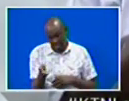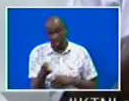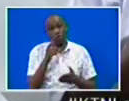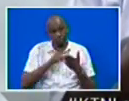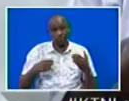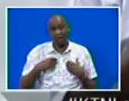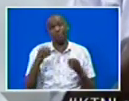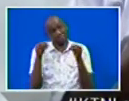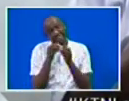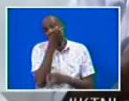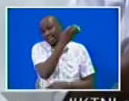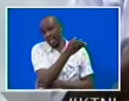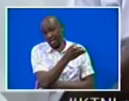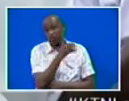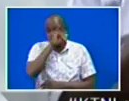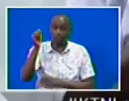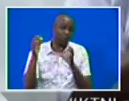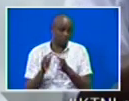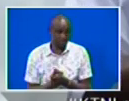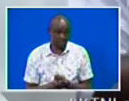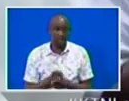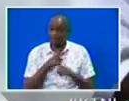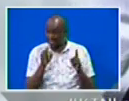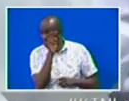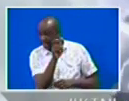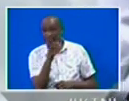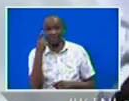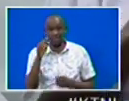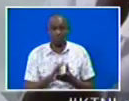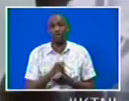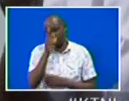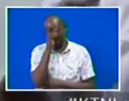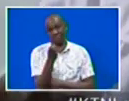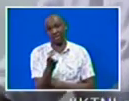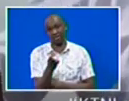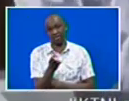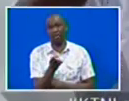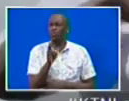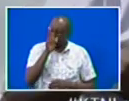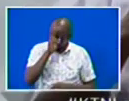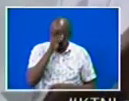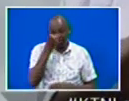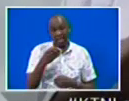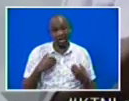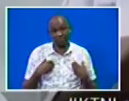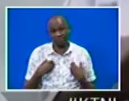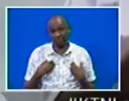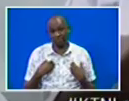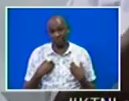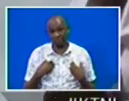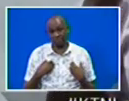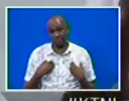inatakiwa kuwa mkutano wa Jubilee, lakini inaonekana kama rali ya polisi. Tunataka hao polisi wawe kuchunga kila mtu Kenya.